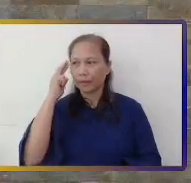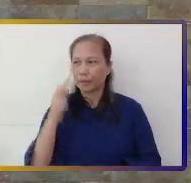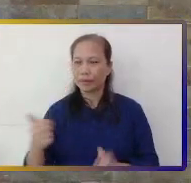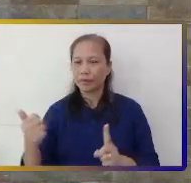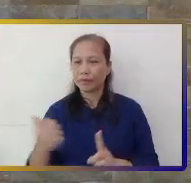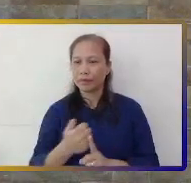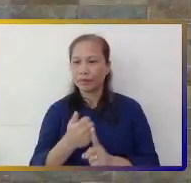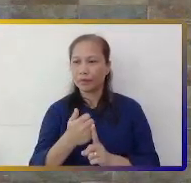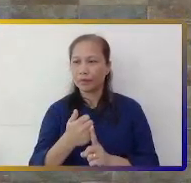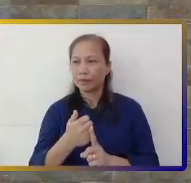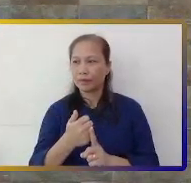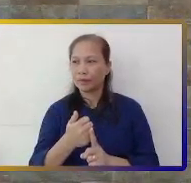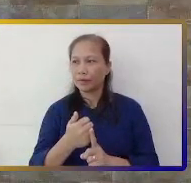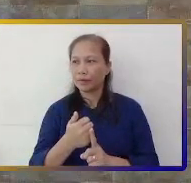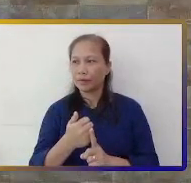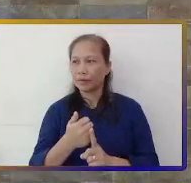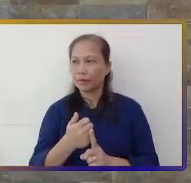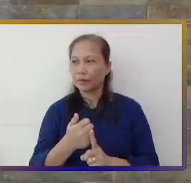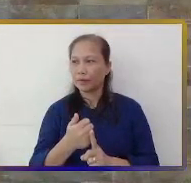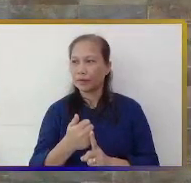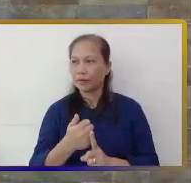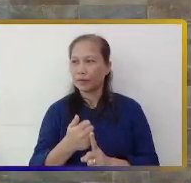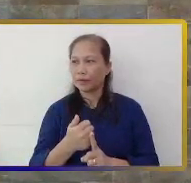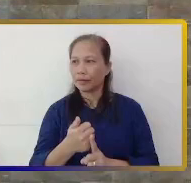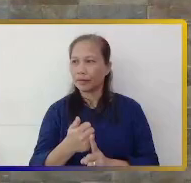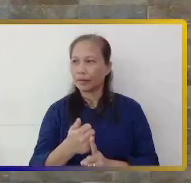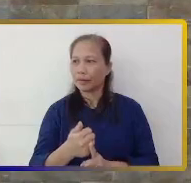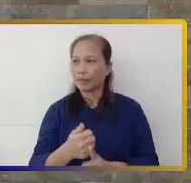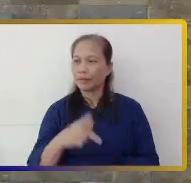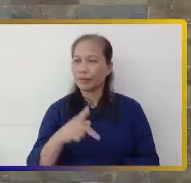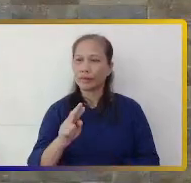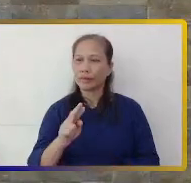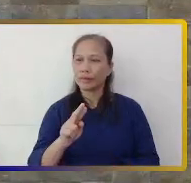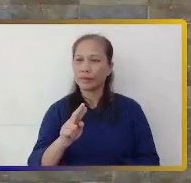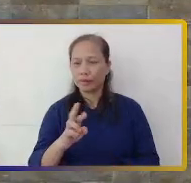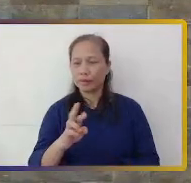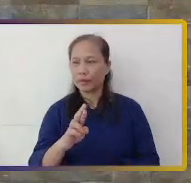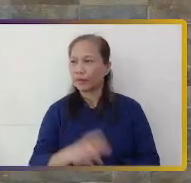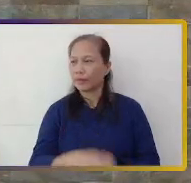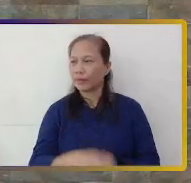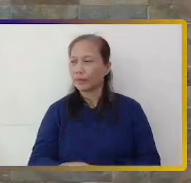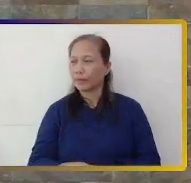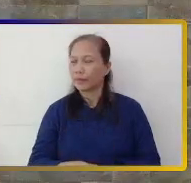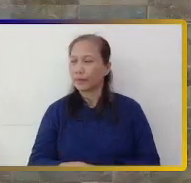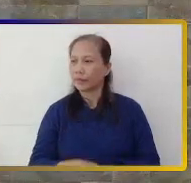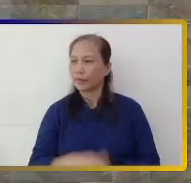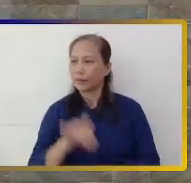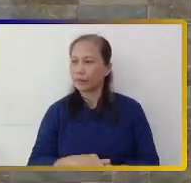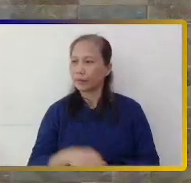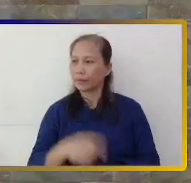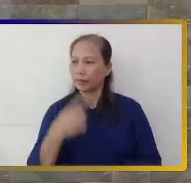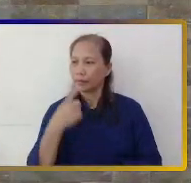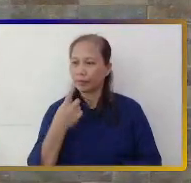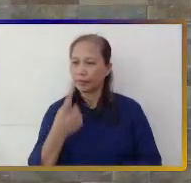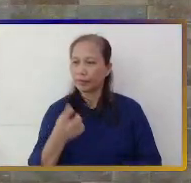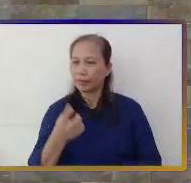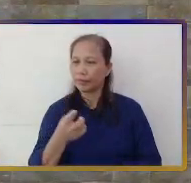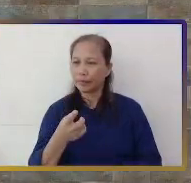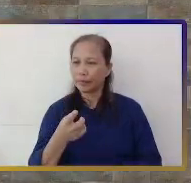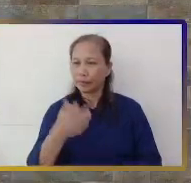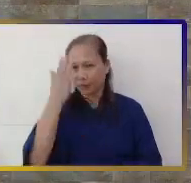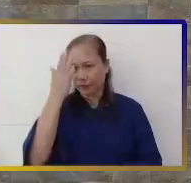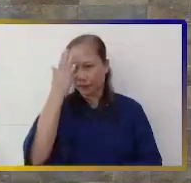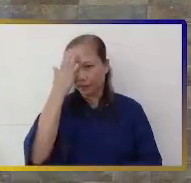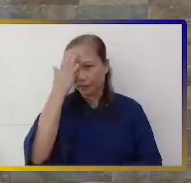mga petr bruan o sa preaching ni Peter de bru you see So Yan po yan Yan po nakilala yyung mga petr